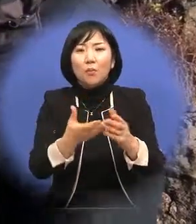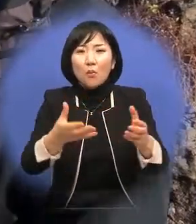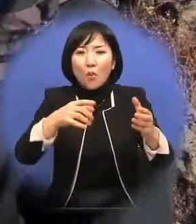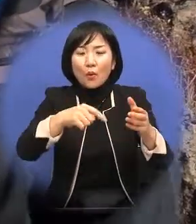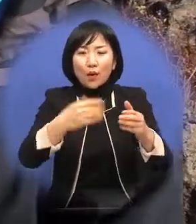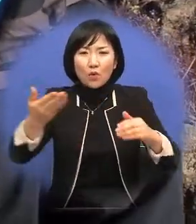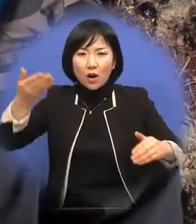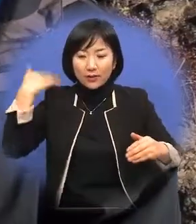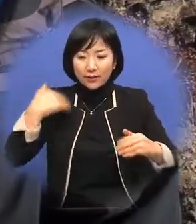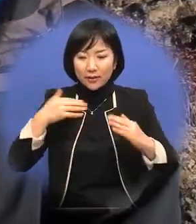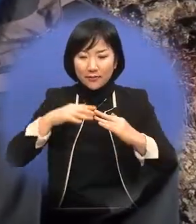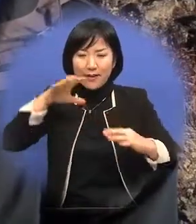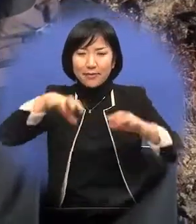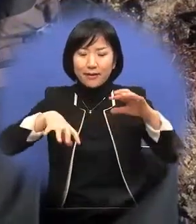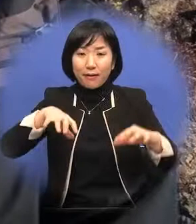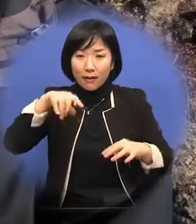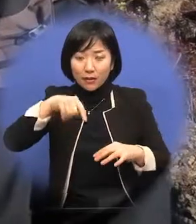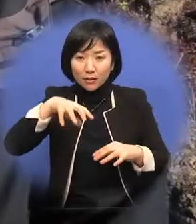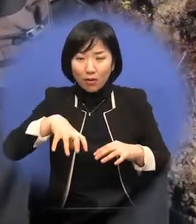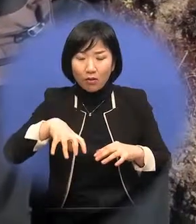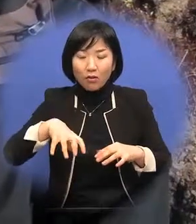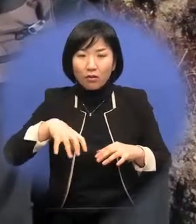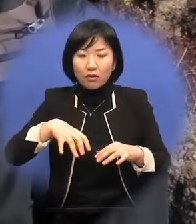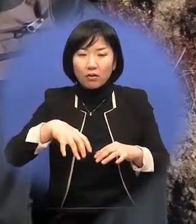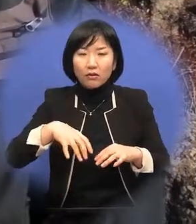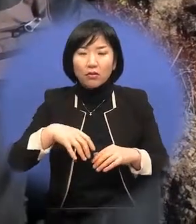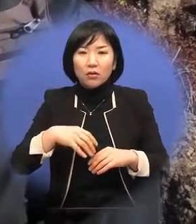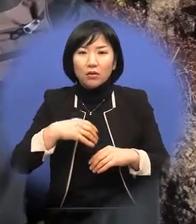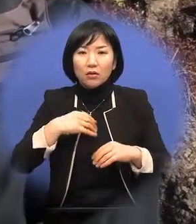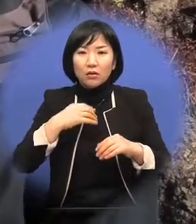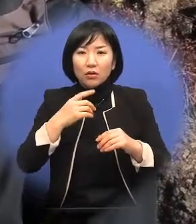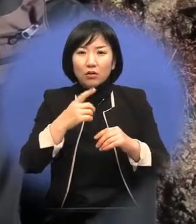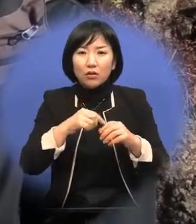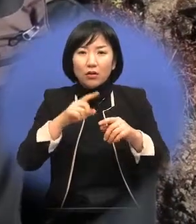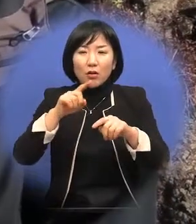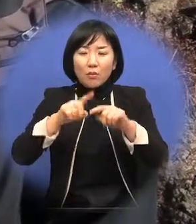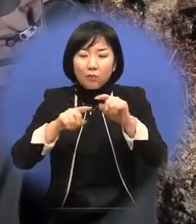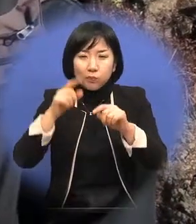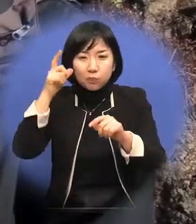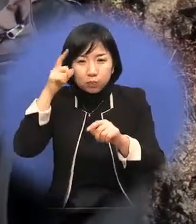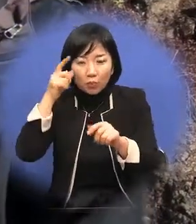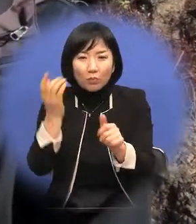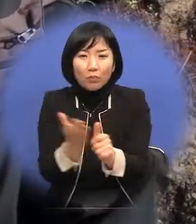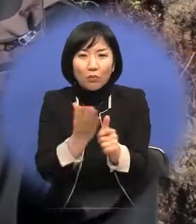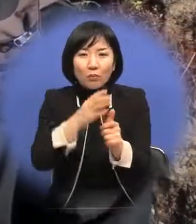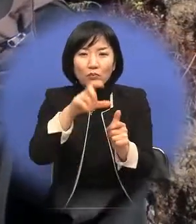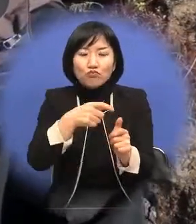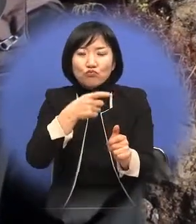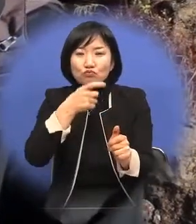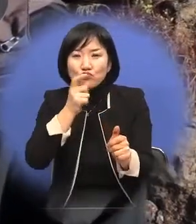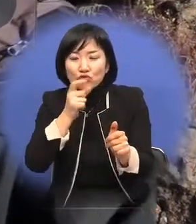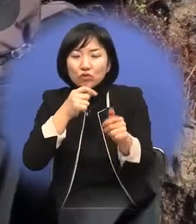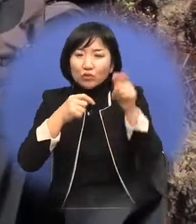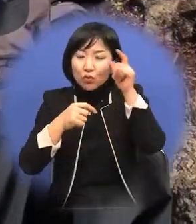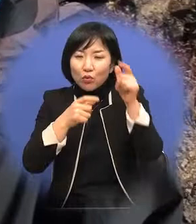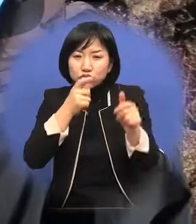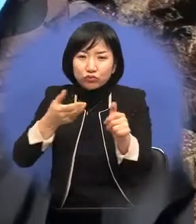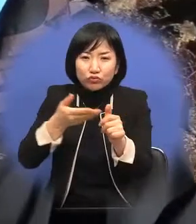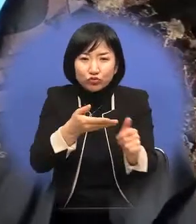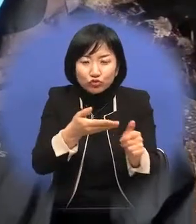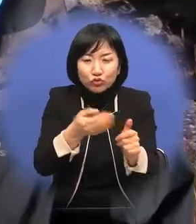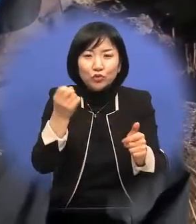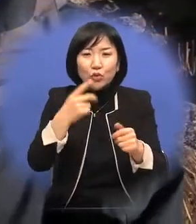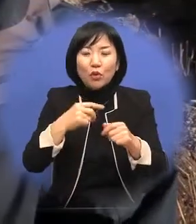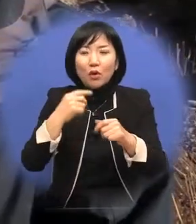과거에는 저희 마을에서 목축업을 하는 분들이 와서 소 물도 먹이고 마을